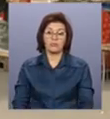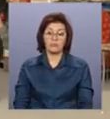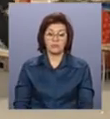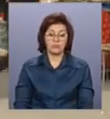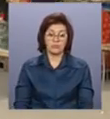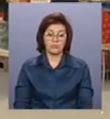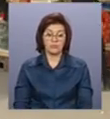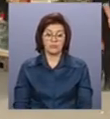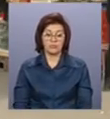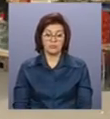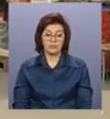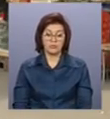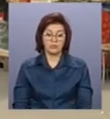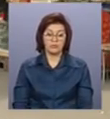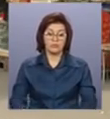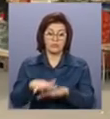Халыққа жағы